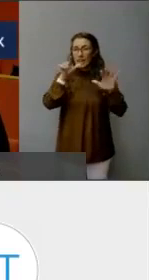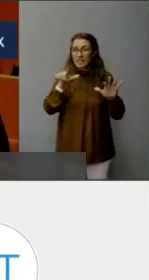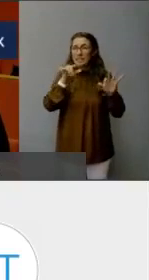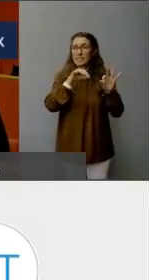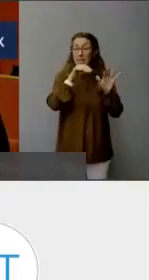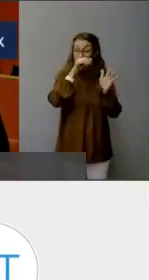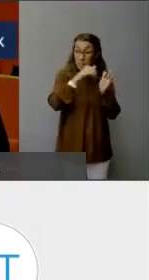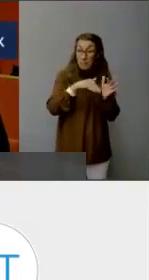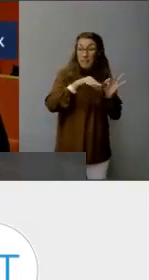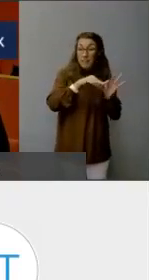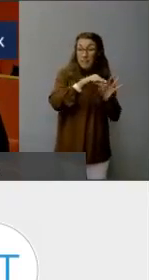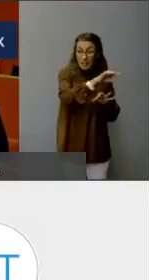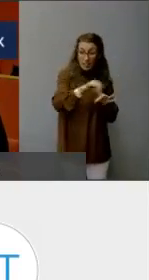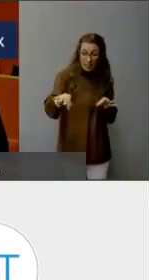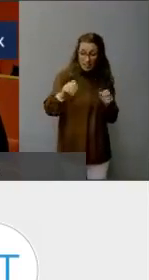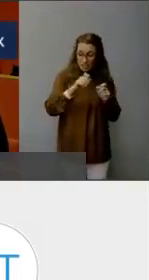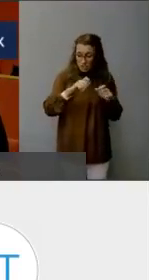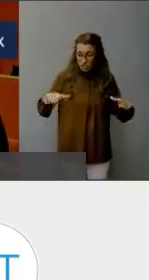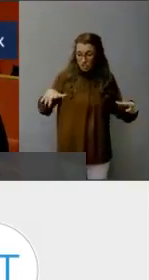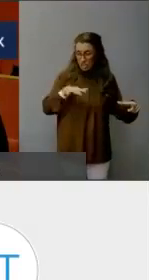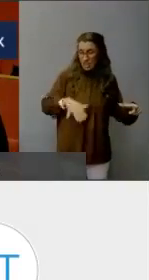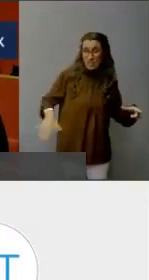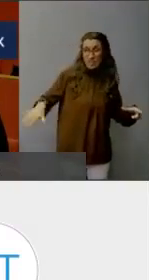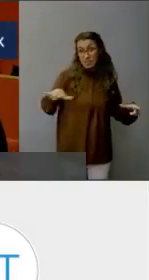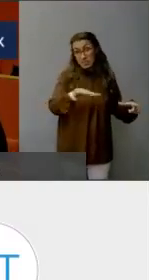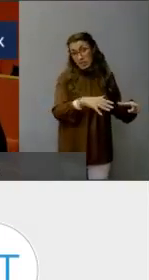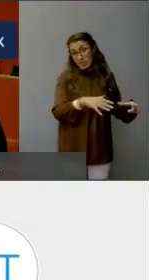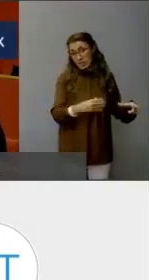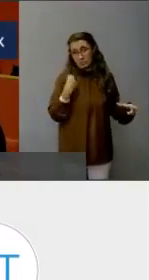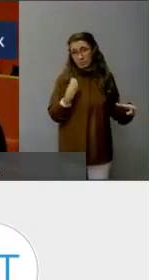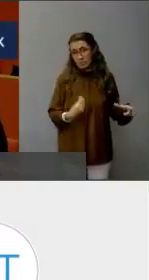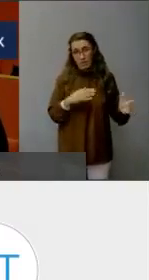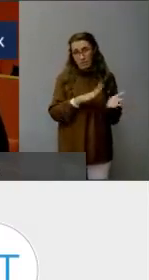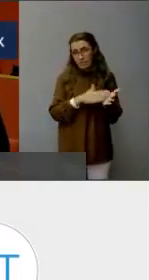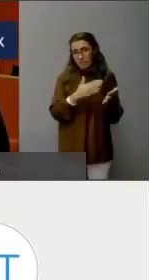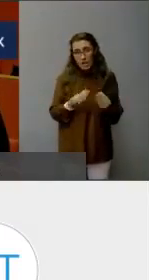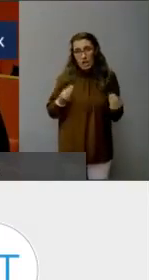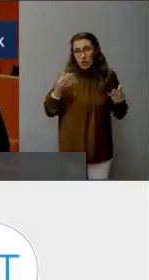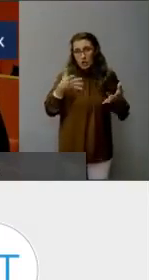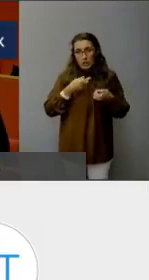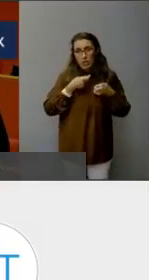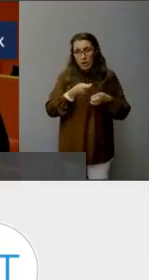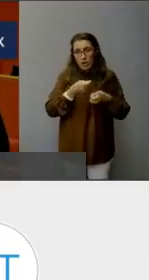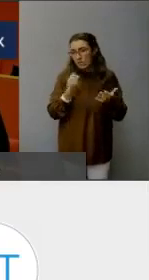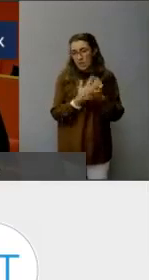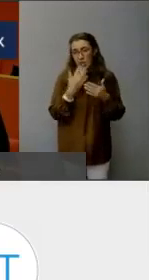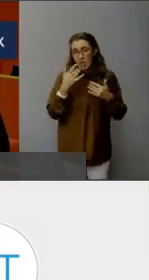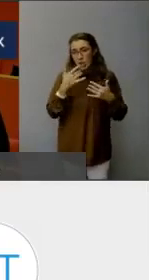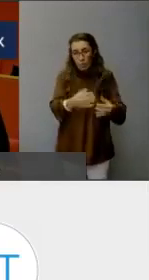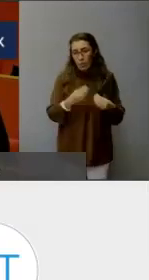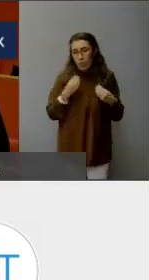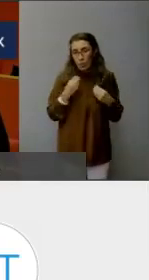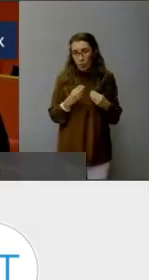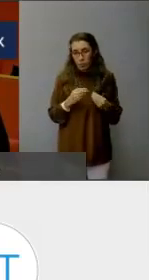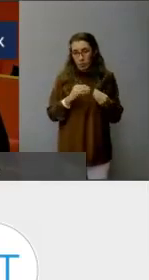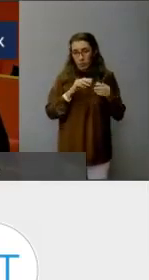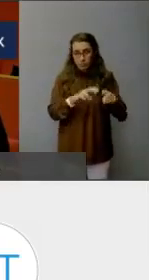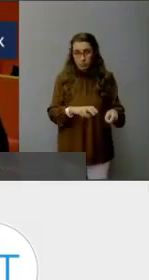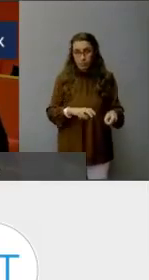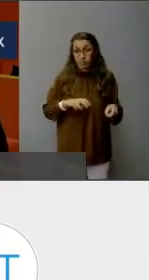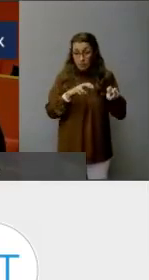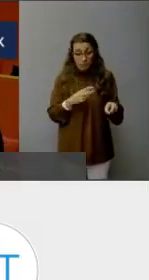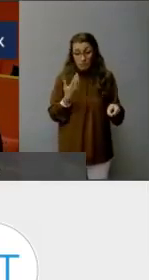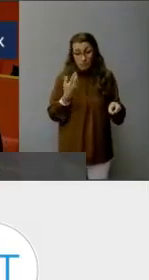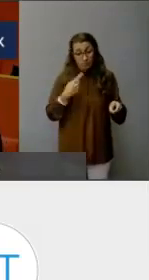quadrati sono in tutta la città quindi altro che rilanciare e valorizzare incoraggiare lo sviluppo che dinho agricolo sonia singolare